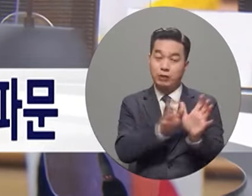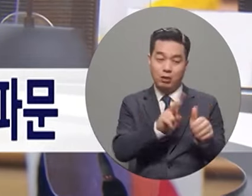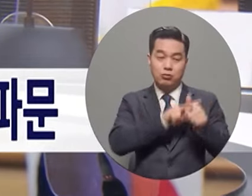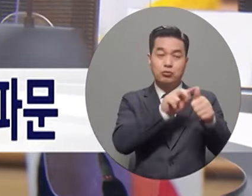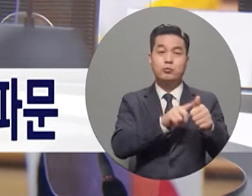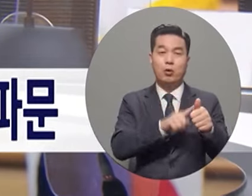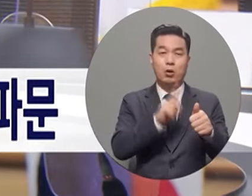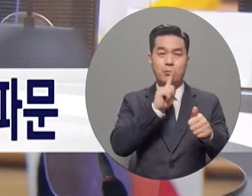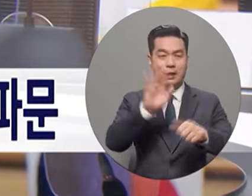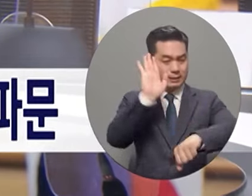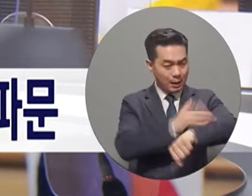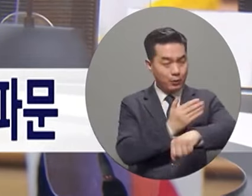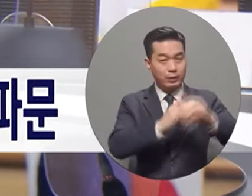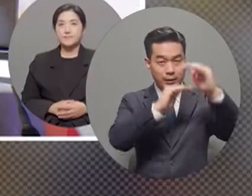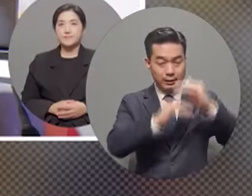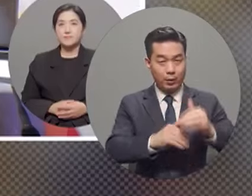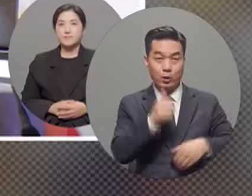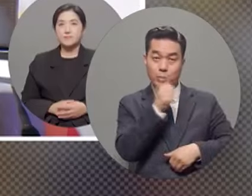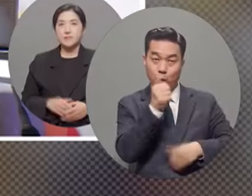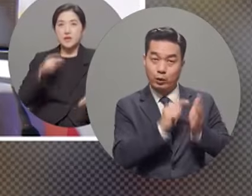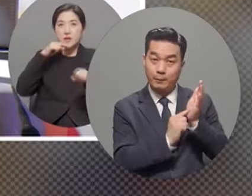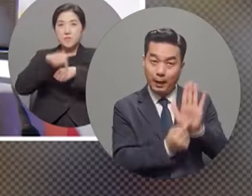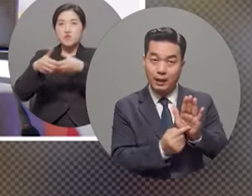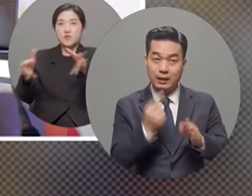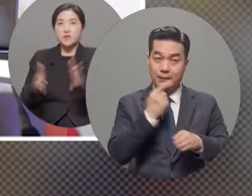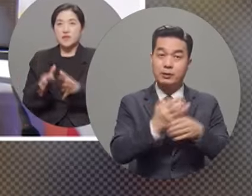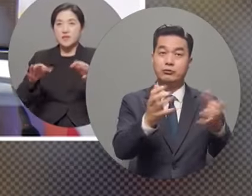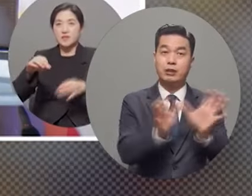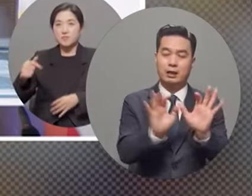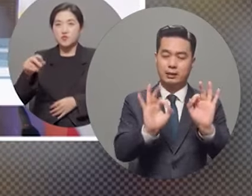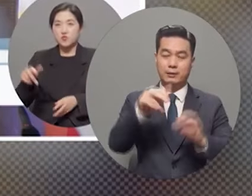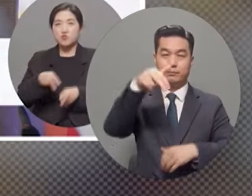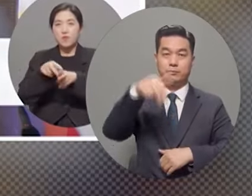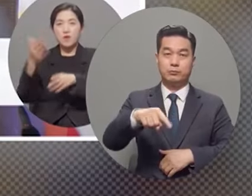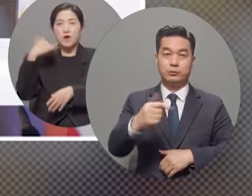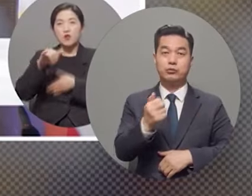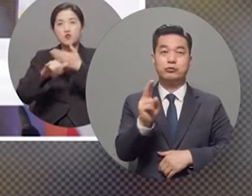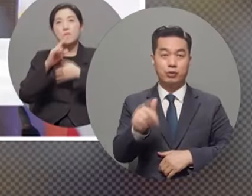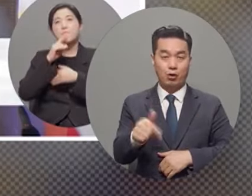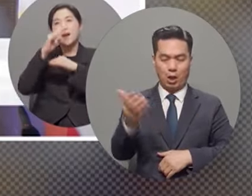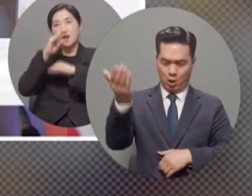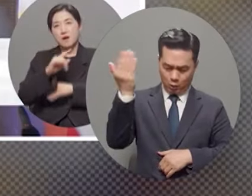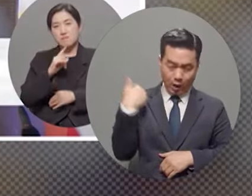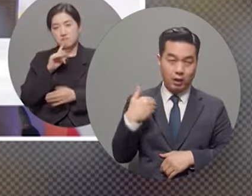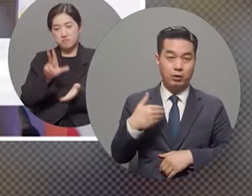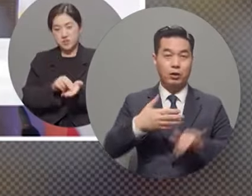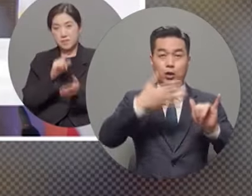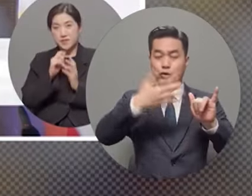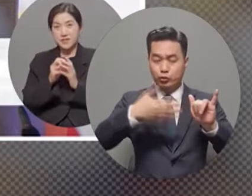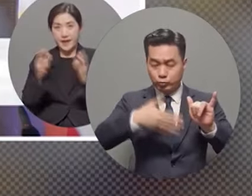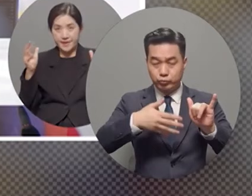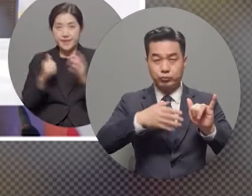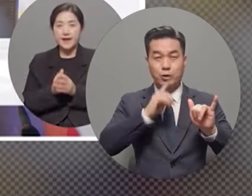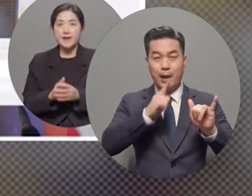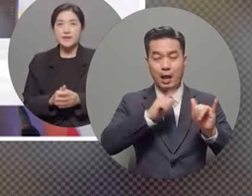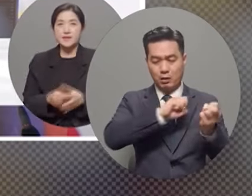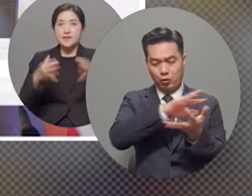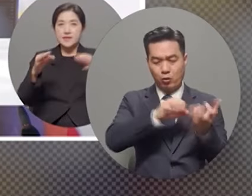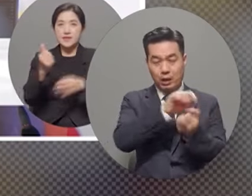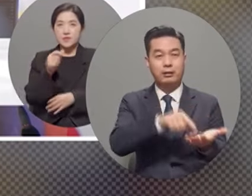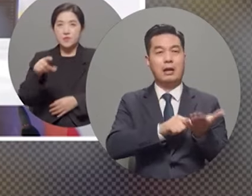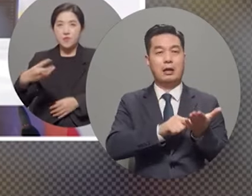리포트를 소개합니다 민주당에선 김준혁 후보의 과거 유튜브 발언이 논란으로 불거졌습니다